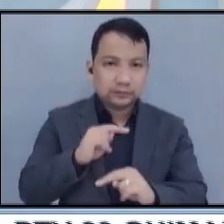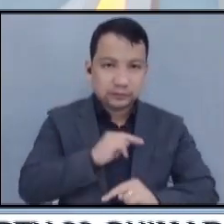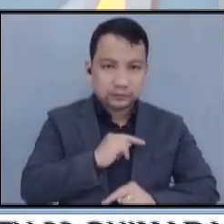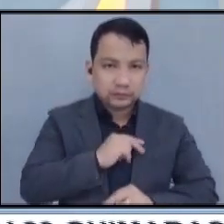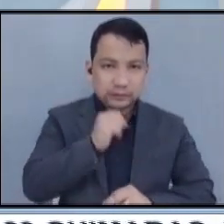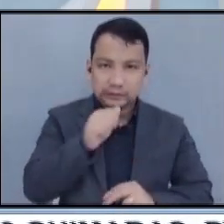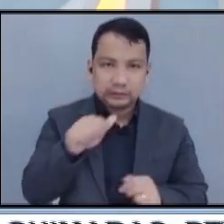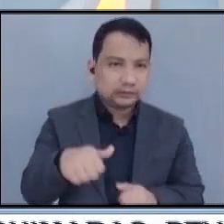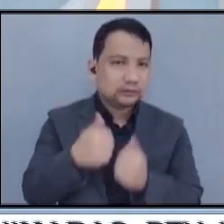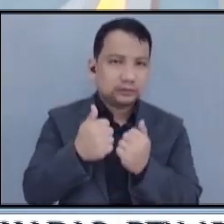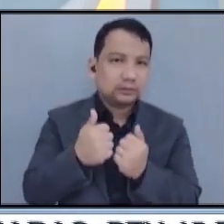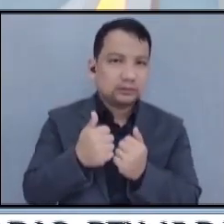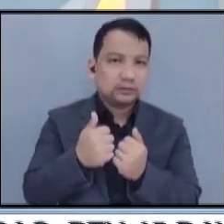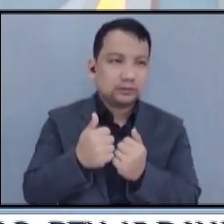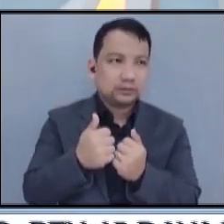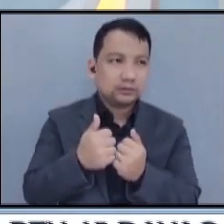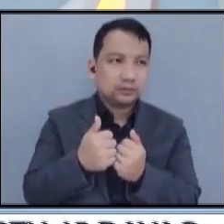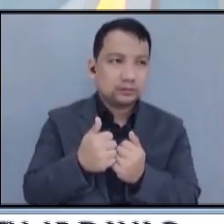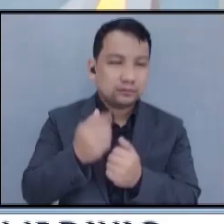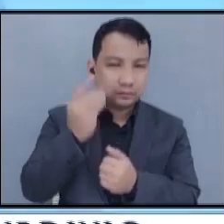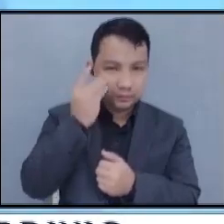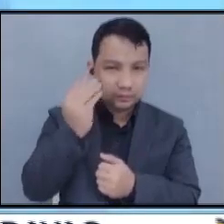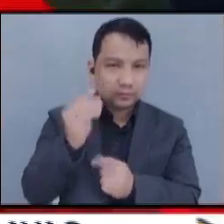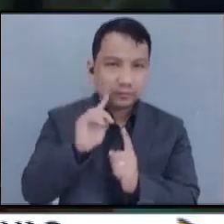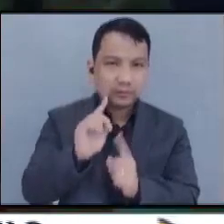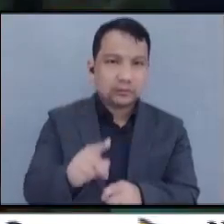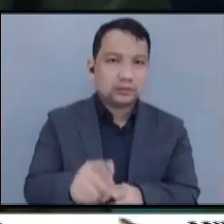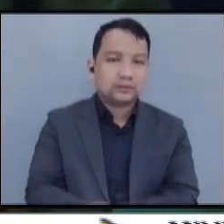nangyari si Daniel Manalastas sa